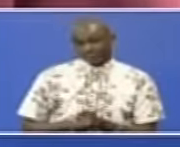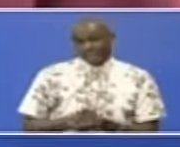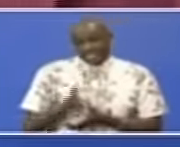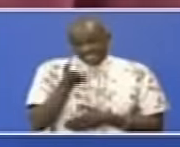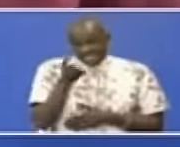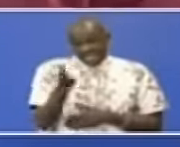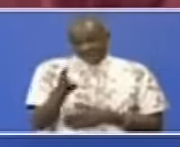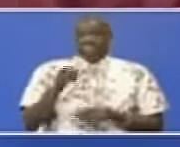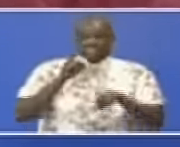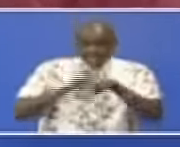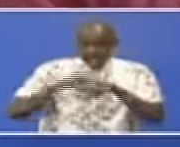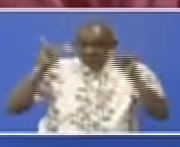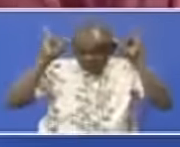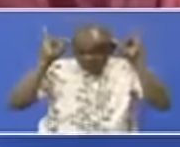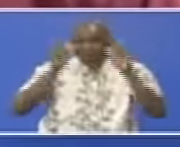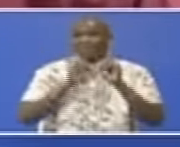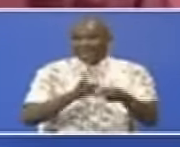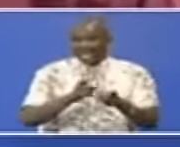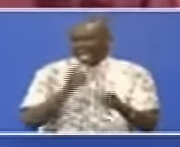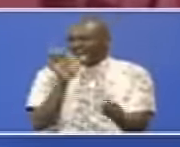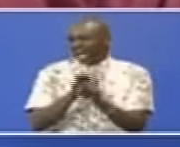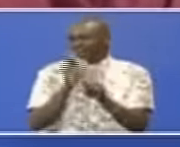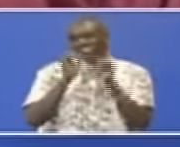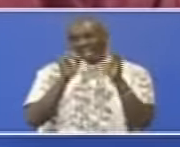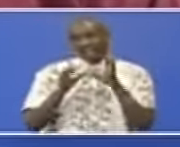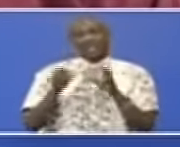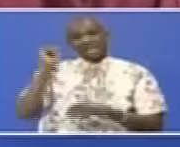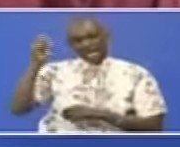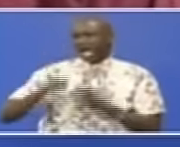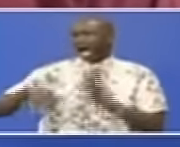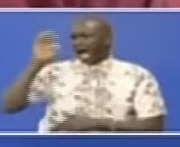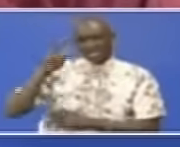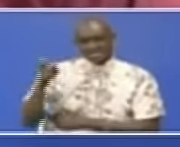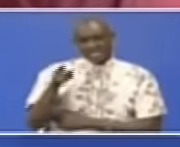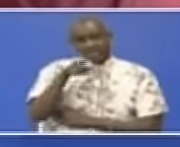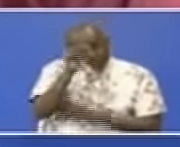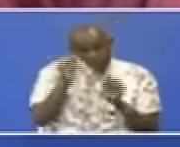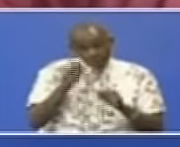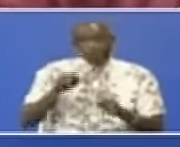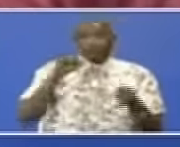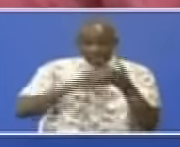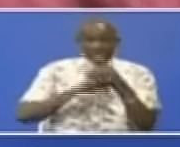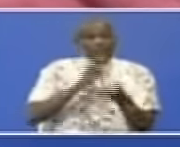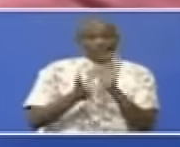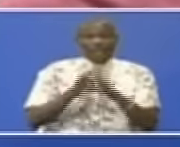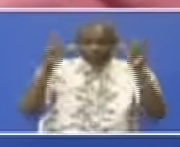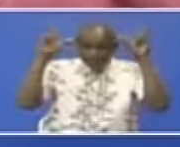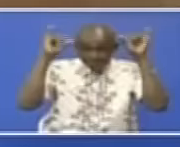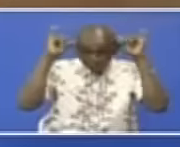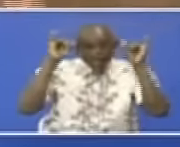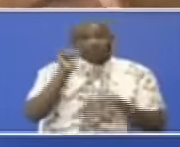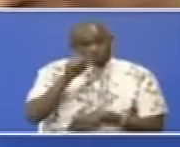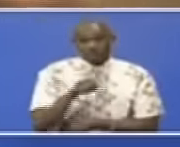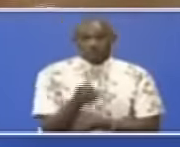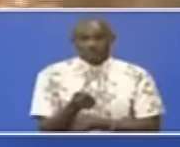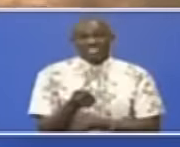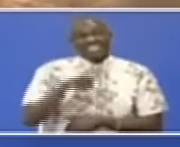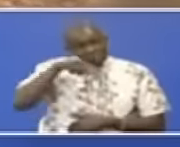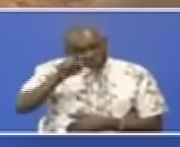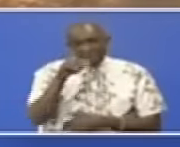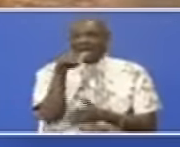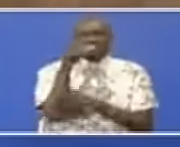Bride price payment in Uganda is not allowed as compared to Kenya. If lucky, you could even marry without paying bride price. Huwa